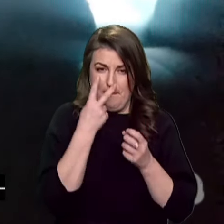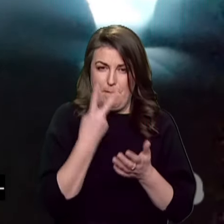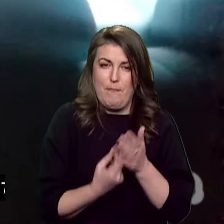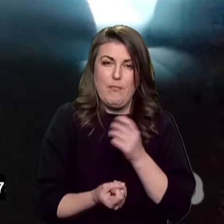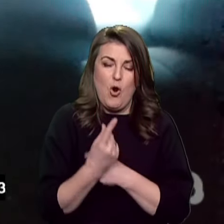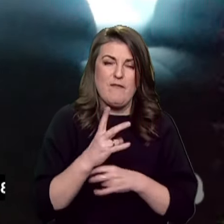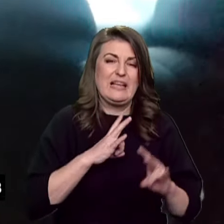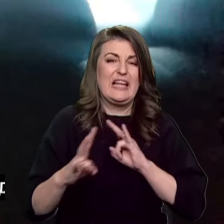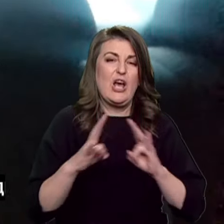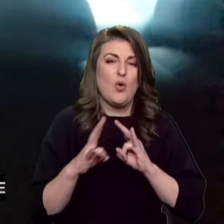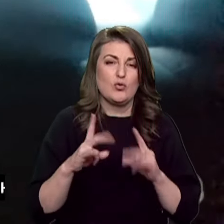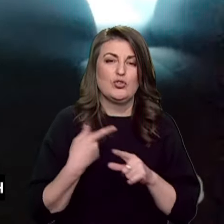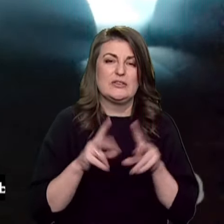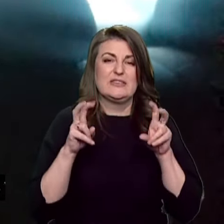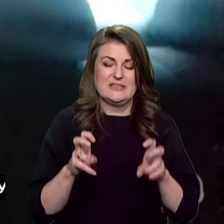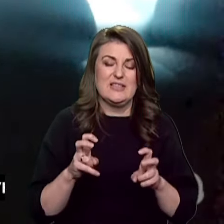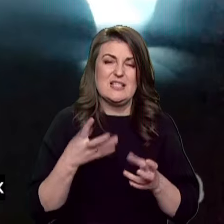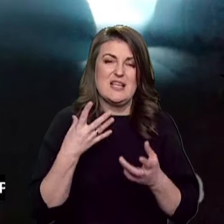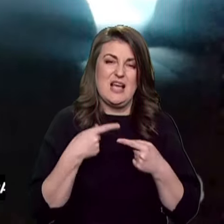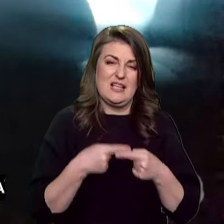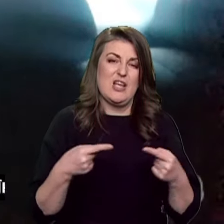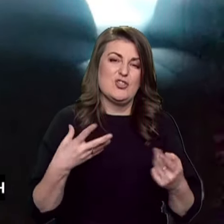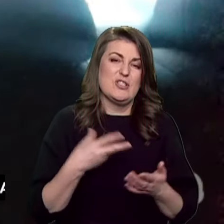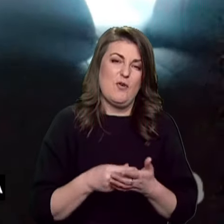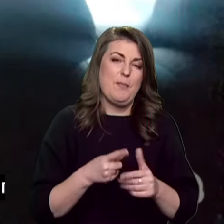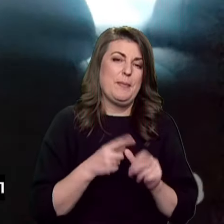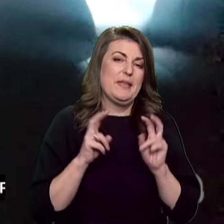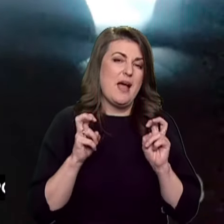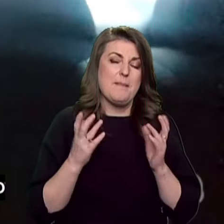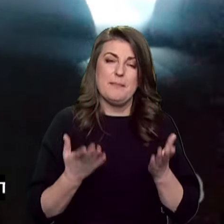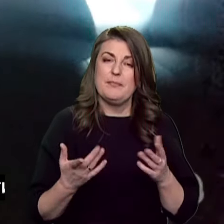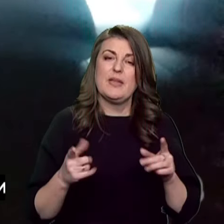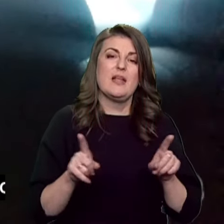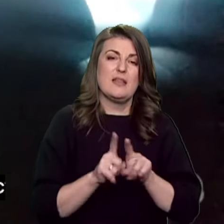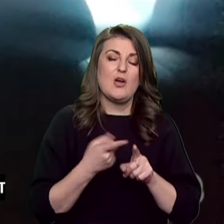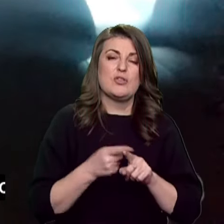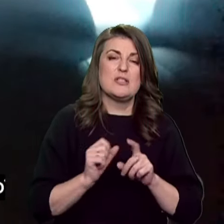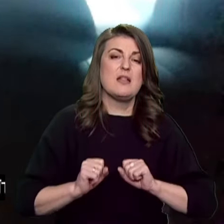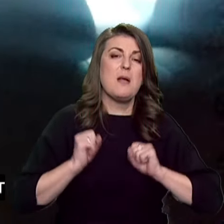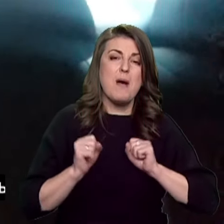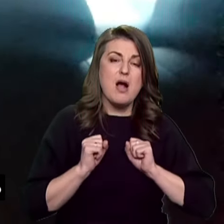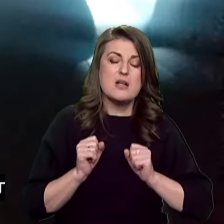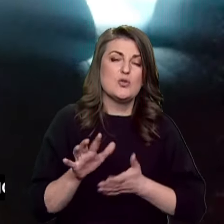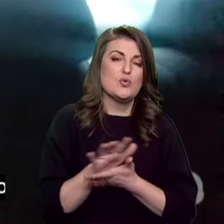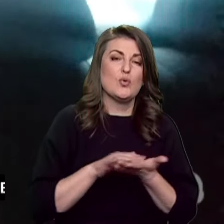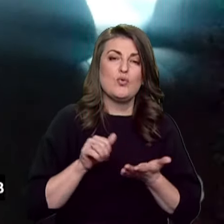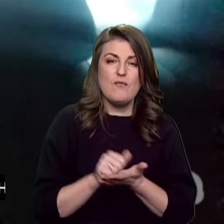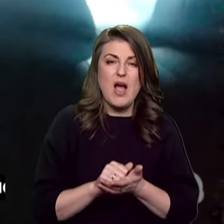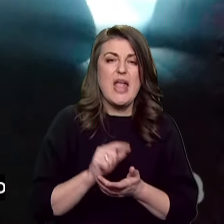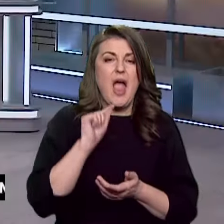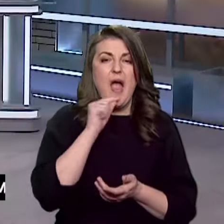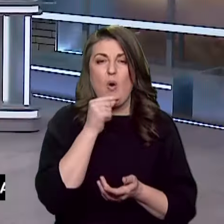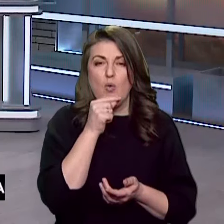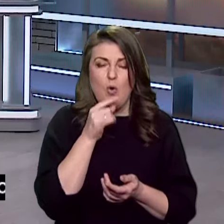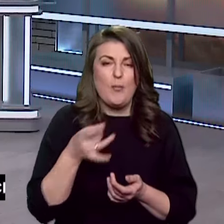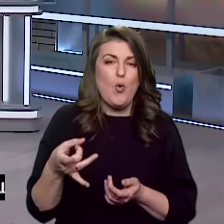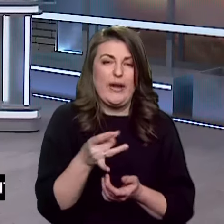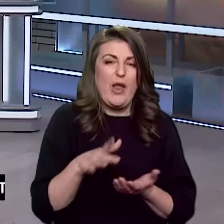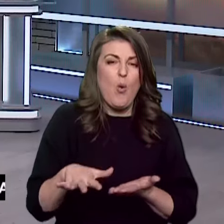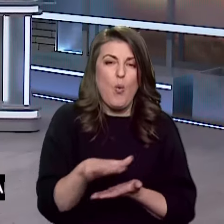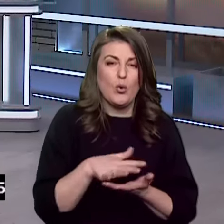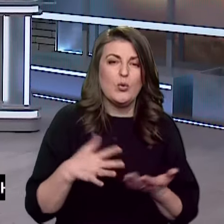те, що ми називаємо своїми іменами. Також це намагання зруйнувати економіку